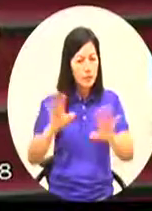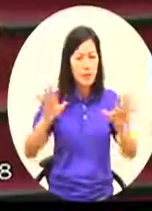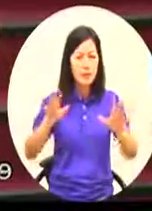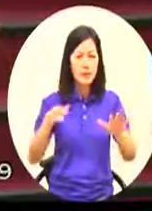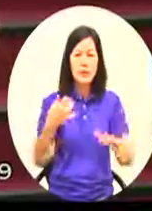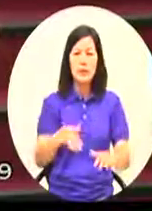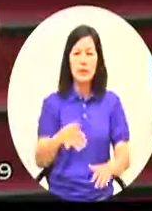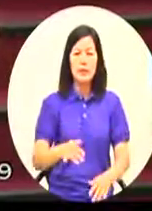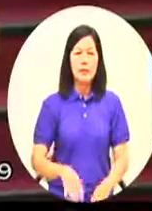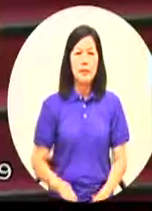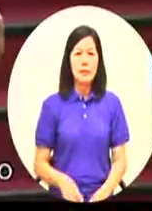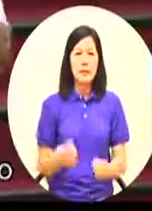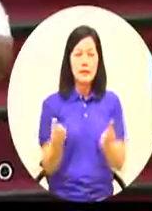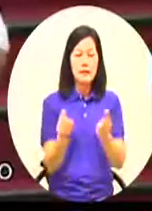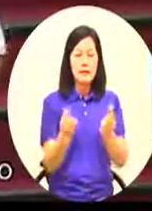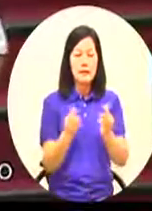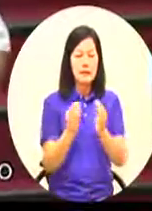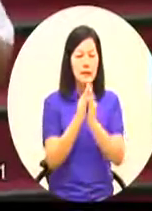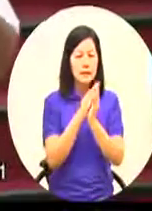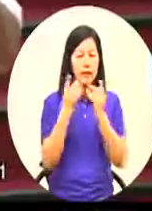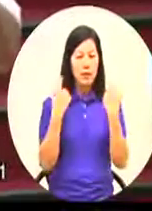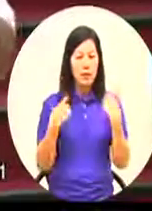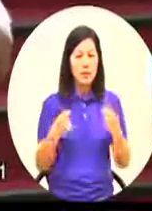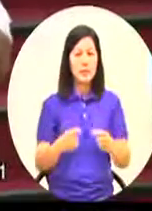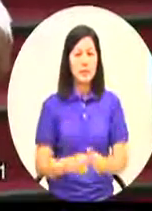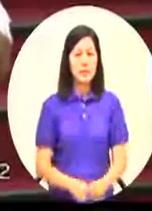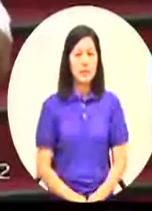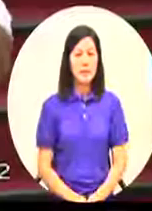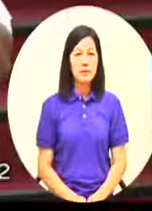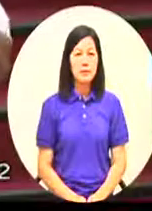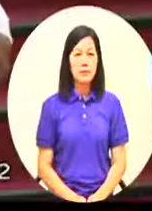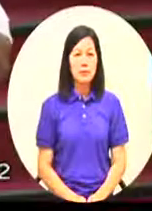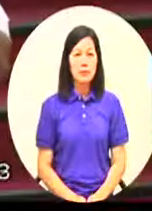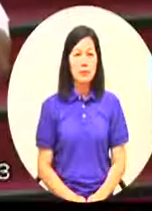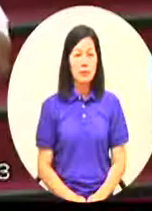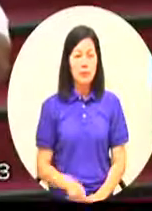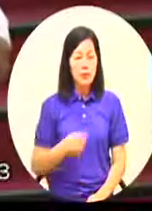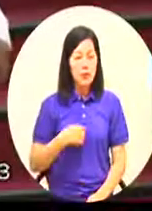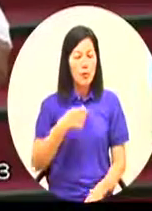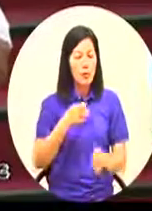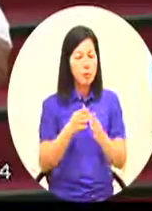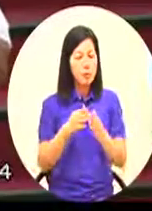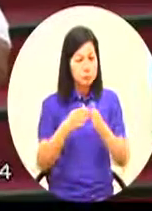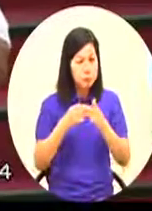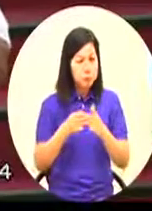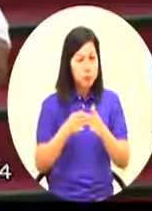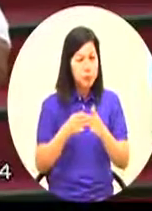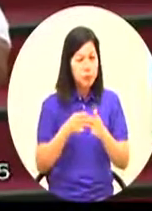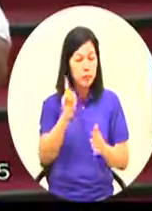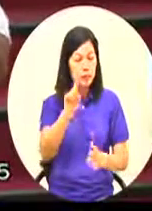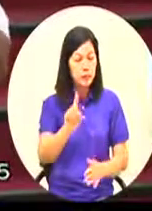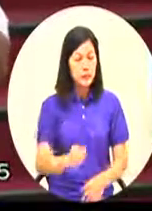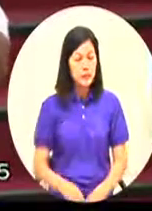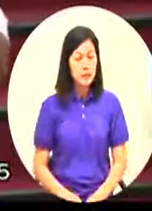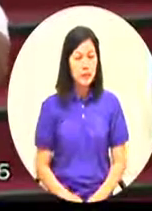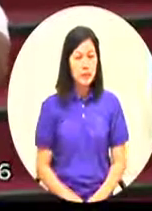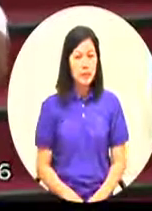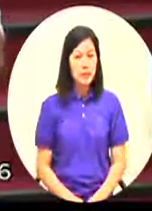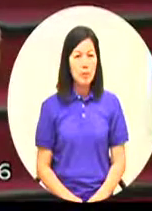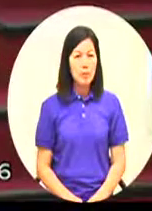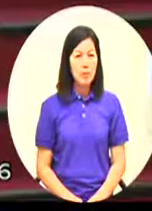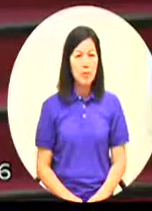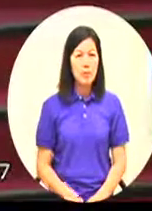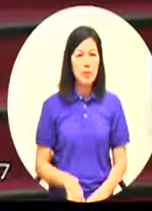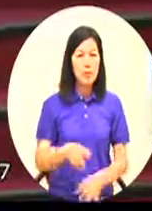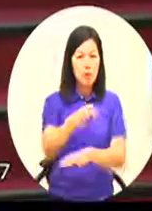在像桃园，我们非常需要的建设，就是农路